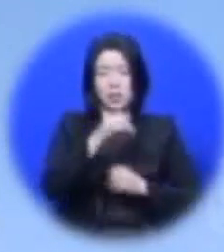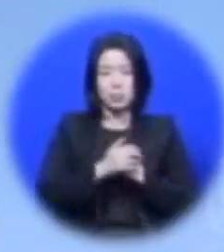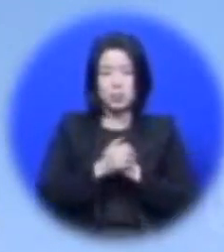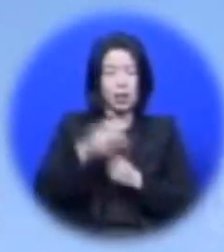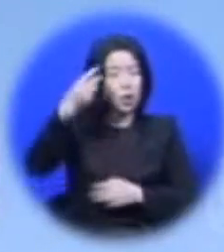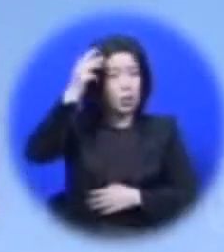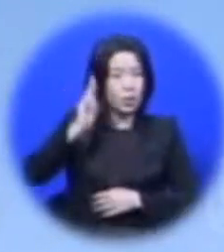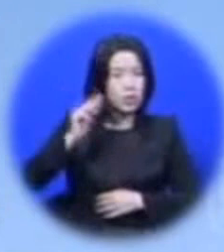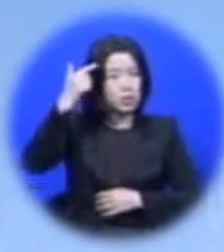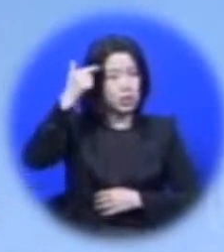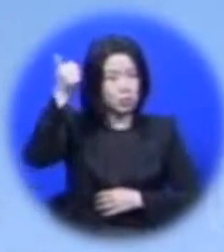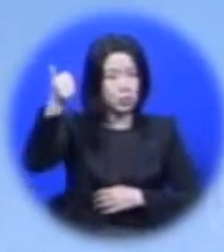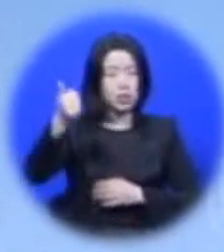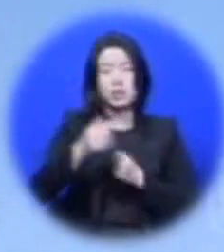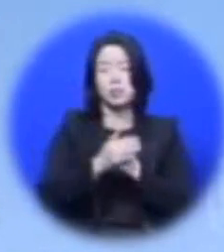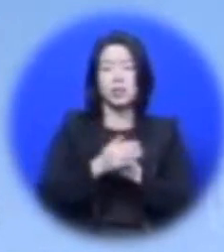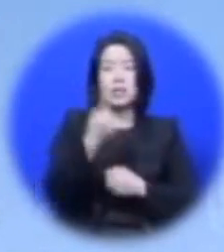목사님이